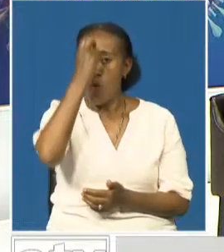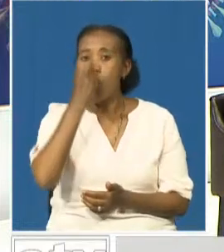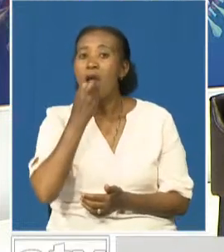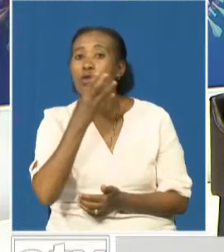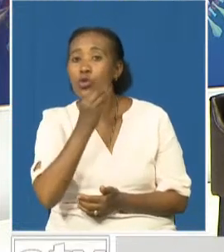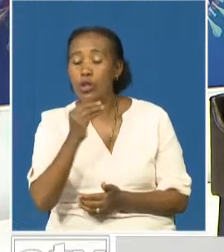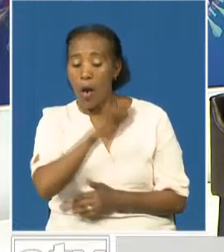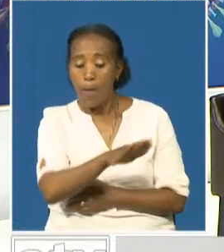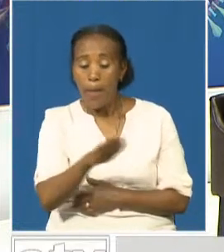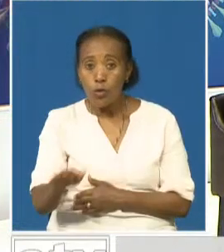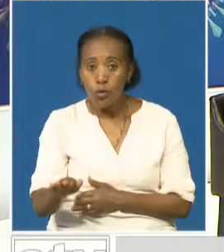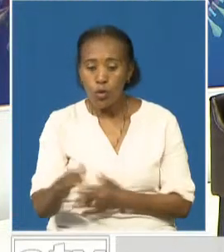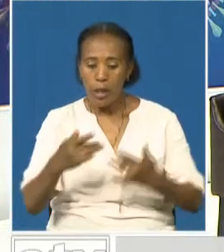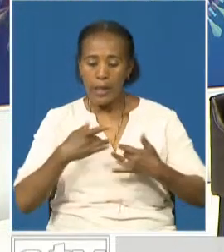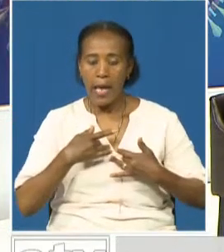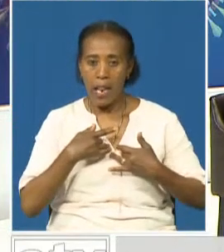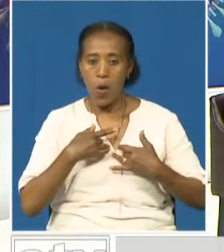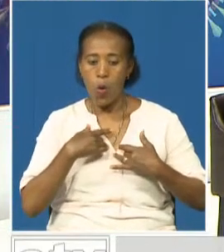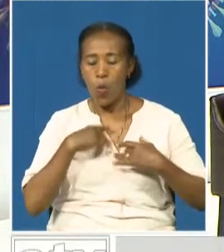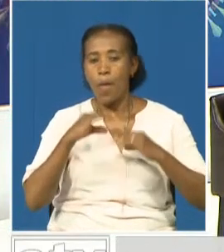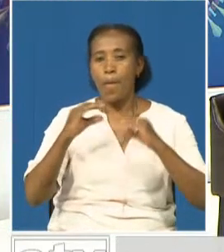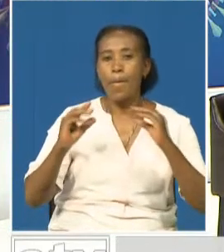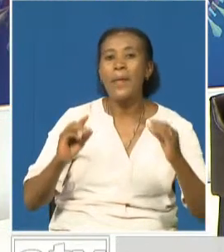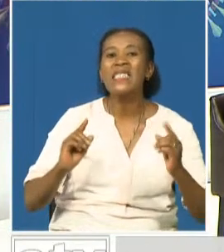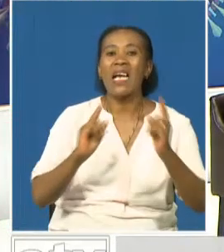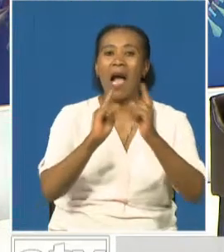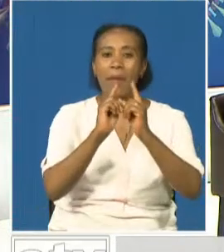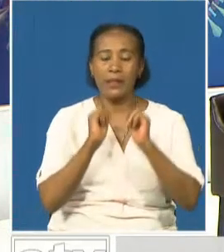በወላጆችና በልጆች ያለው መስተጋብር